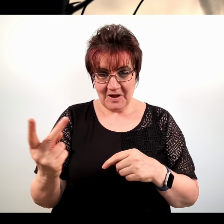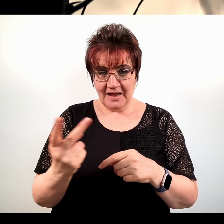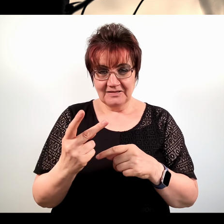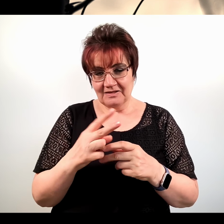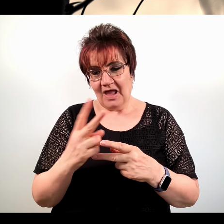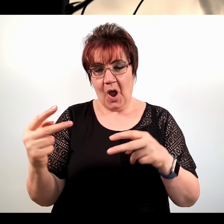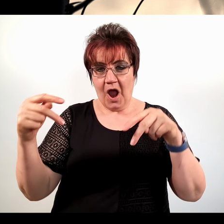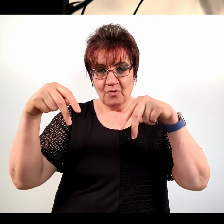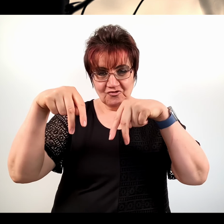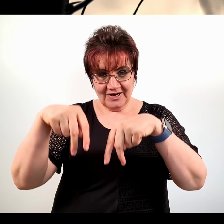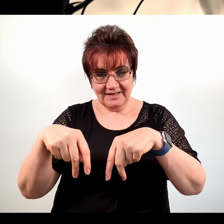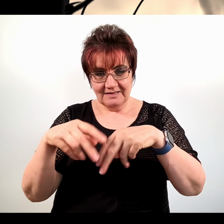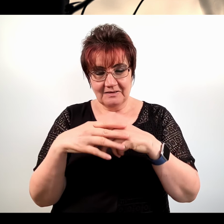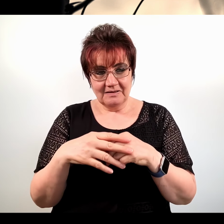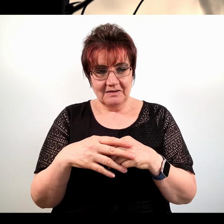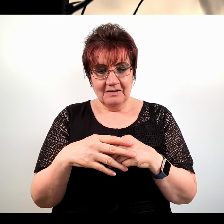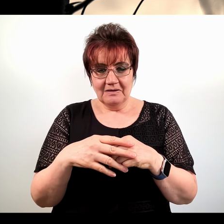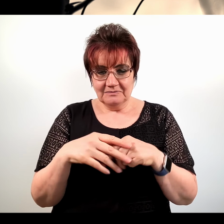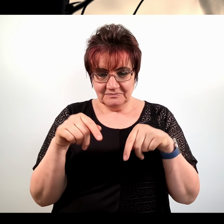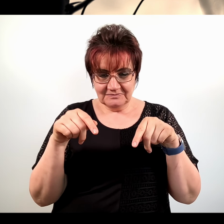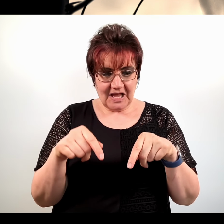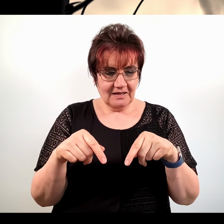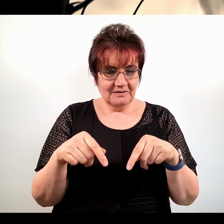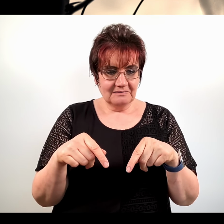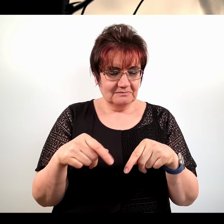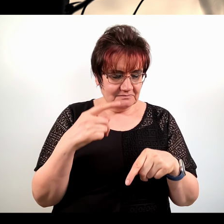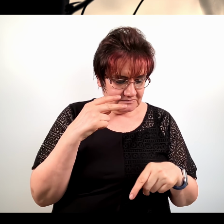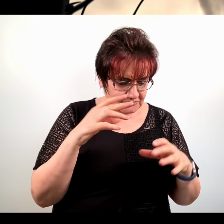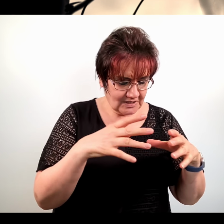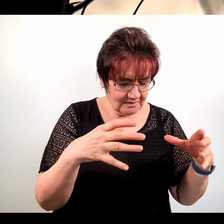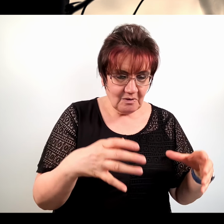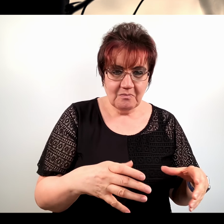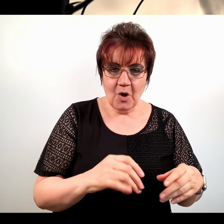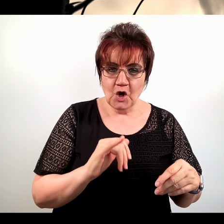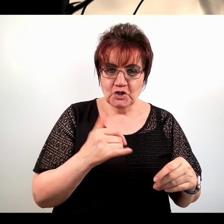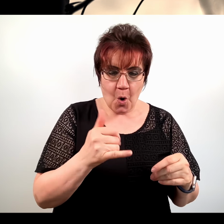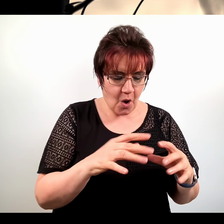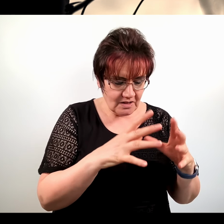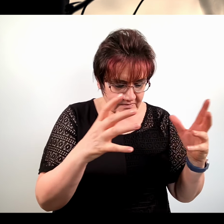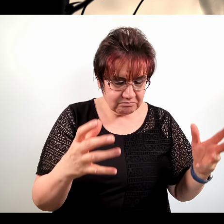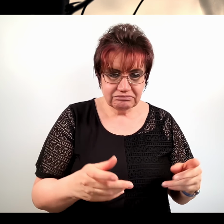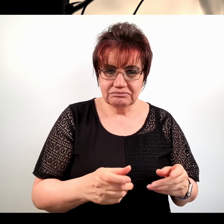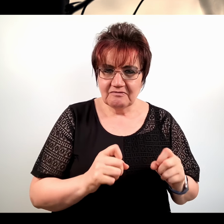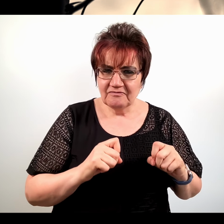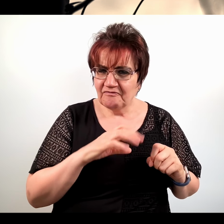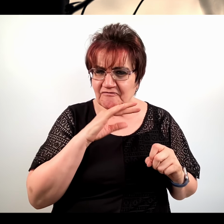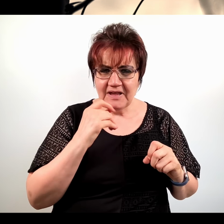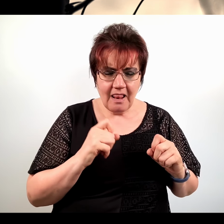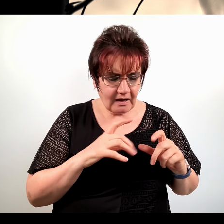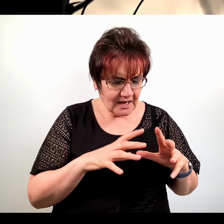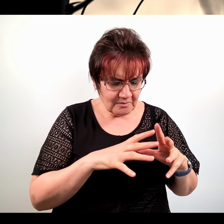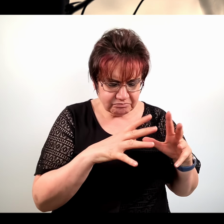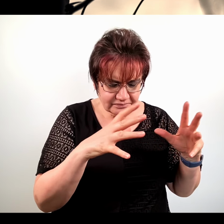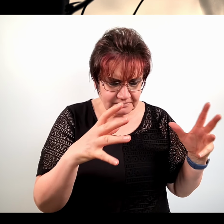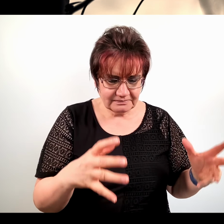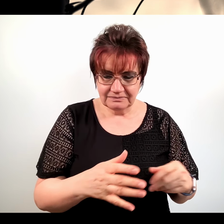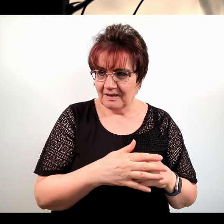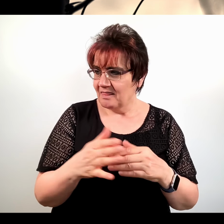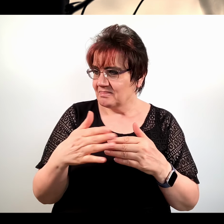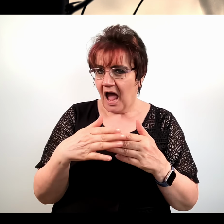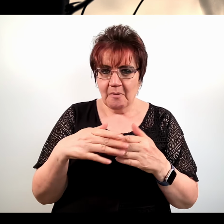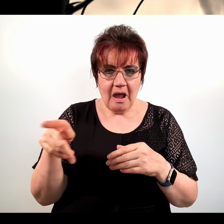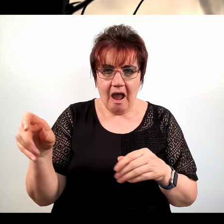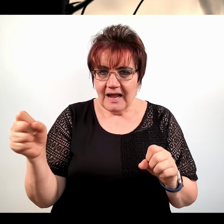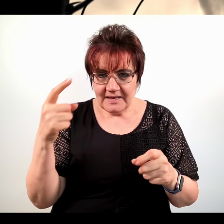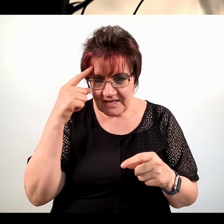beiden standen vom Grab auf und sahen den großen Reichtum an Gold, was in der Grube lag. Der Nachbar